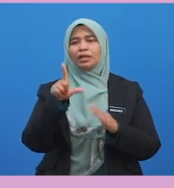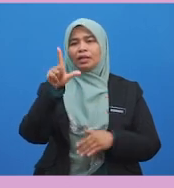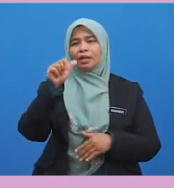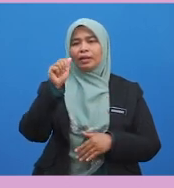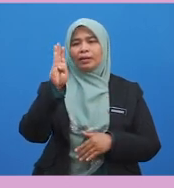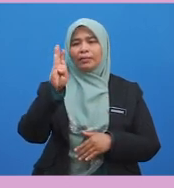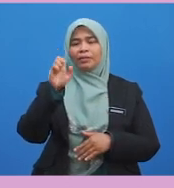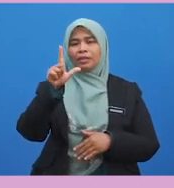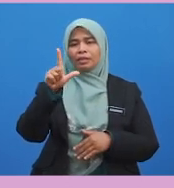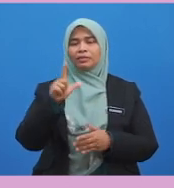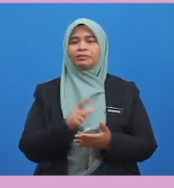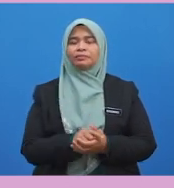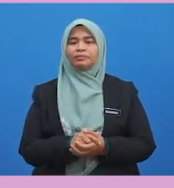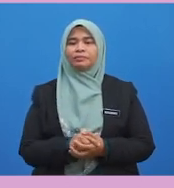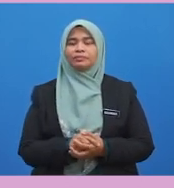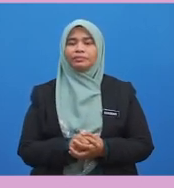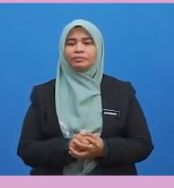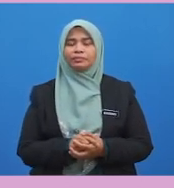label.